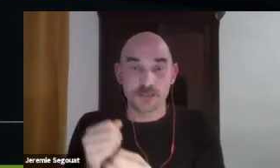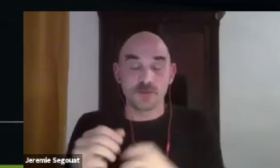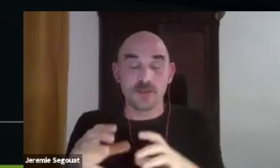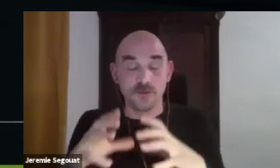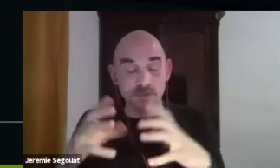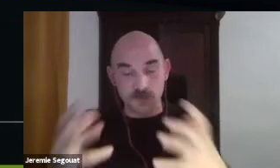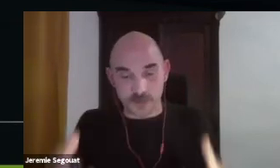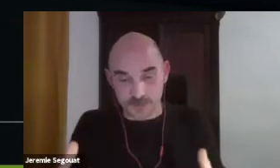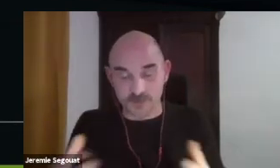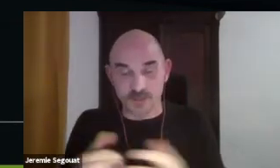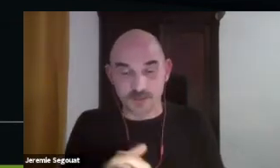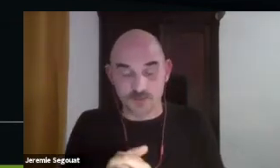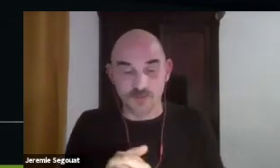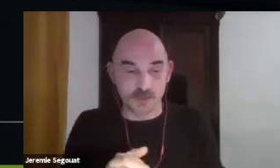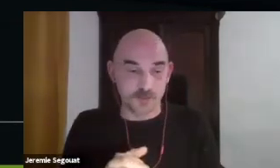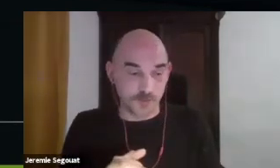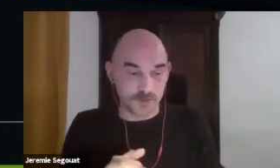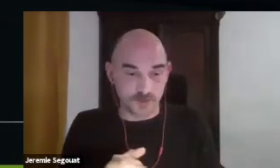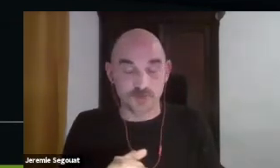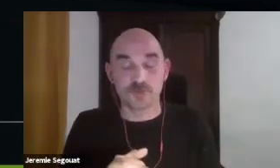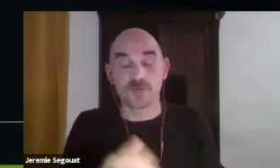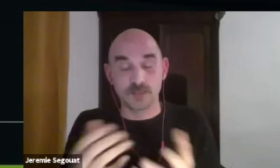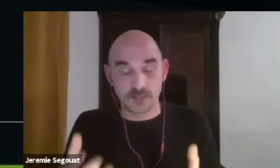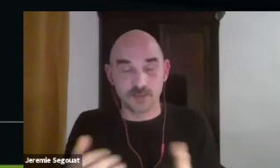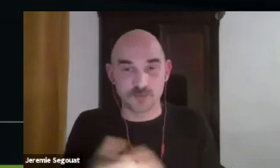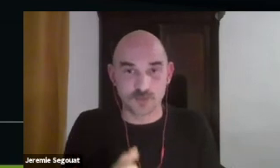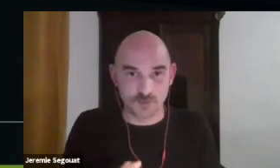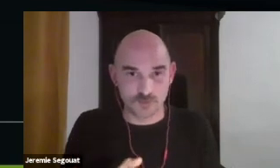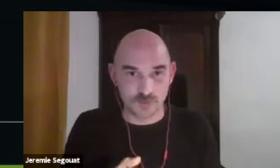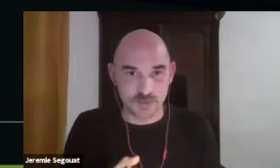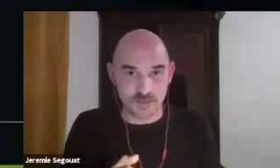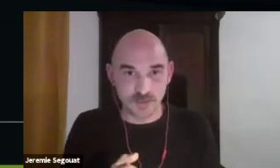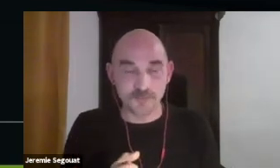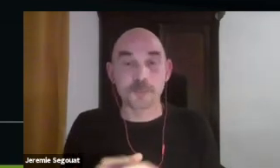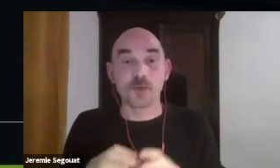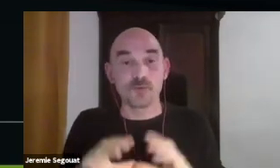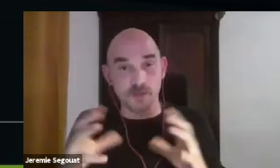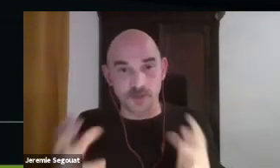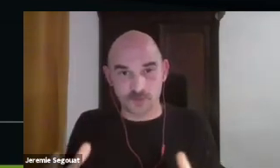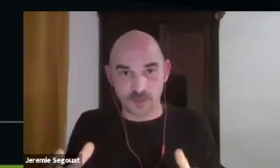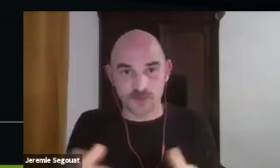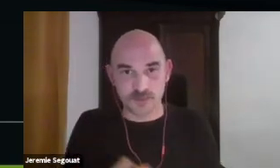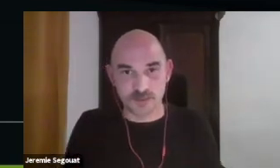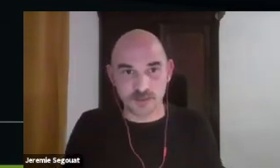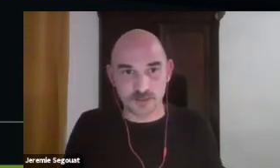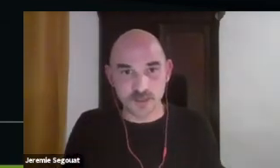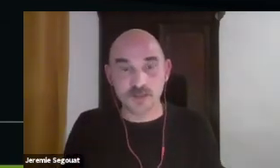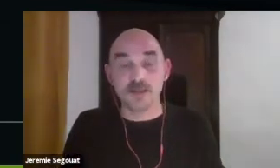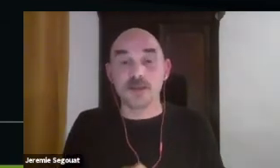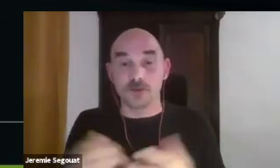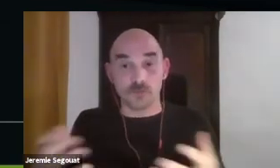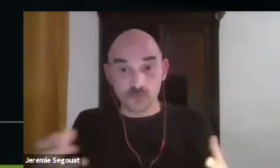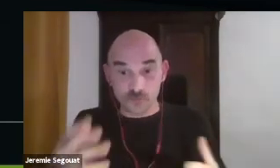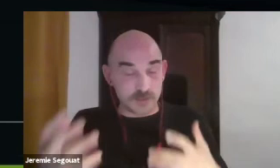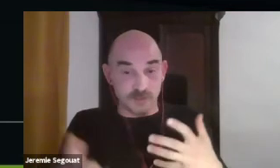représenter dans l'espace de la personne qui est en situation de surdicécité au travers de la langue des signes tactiles